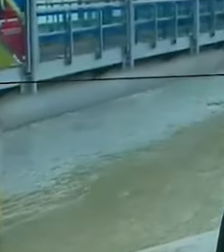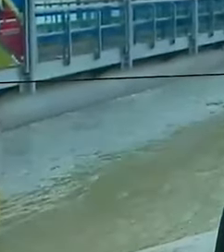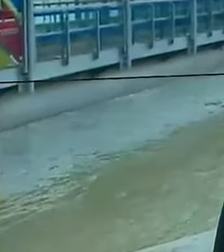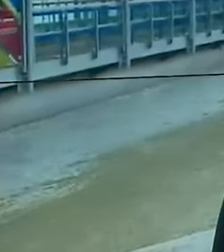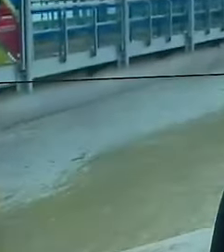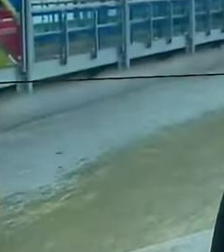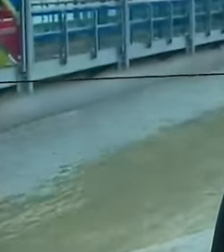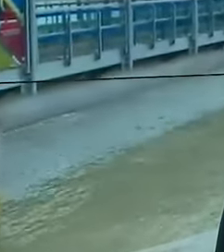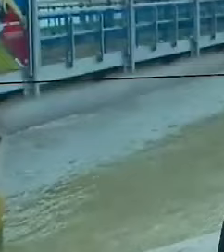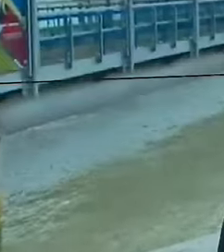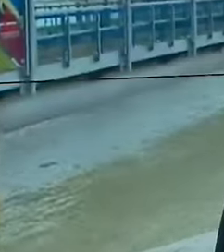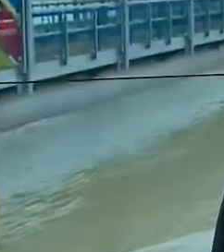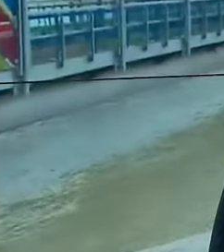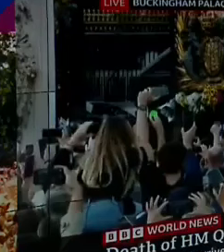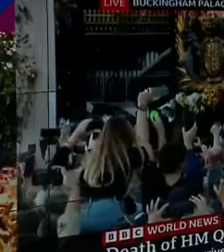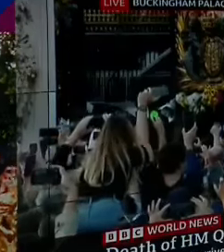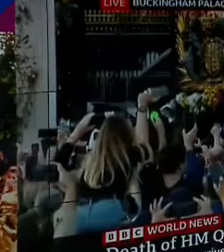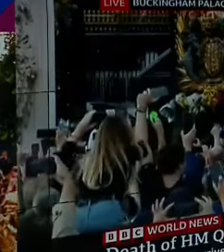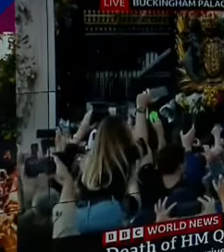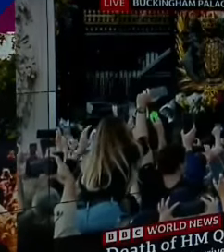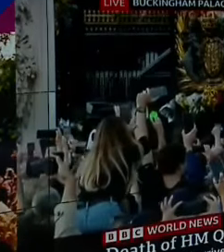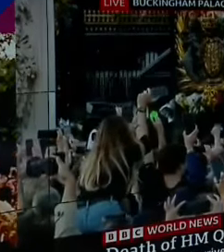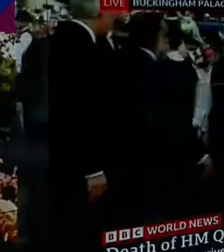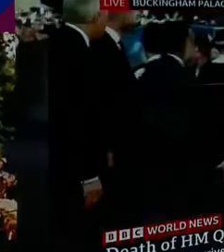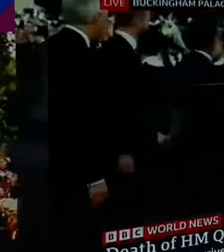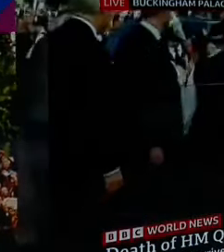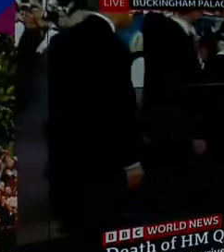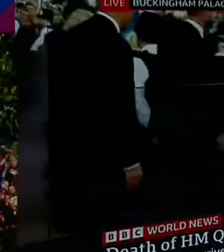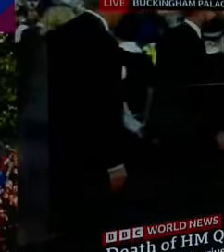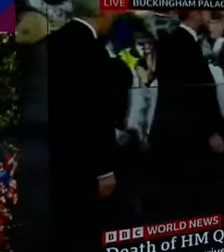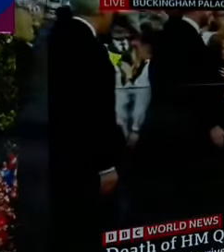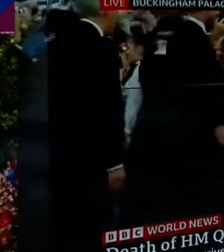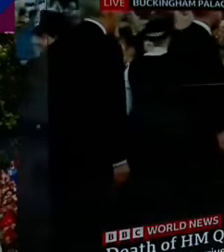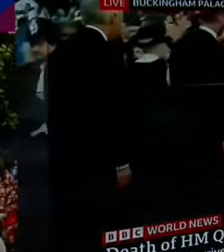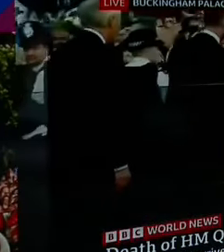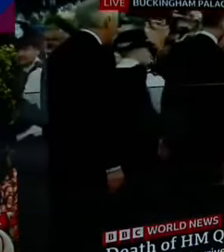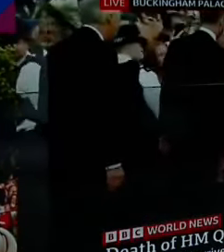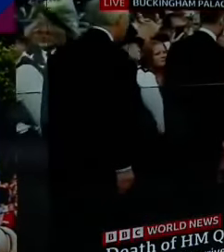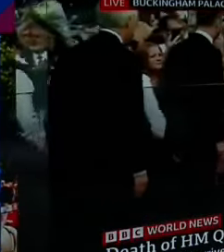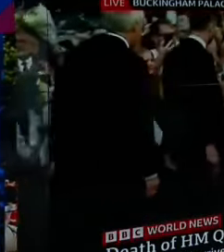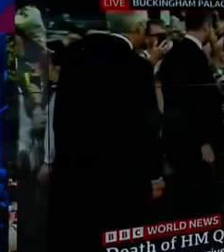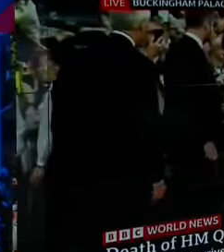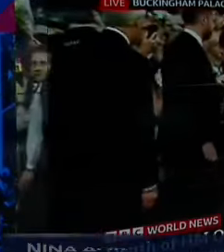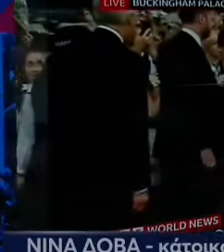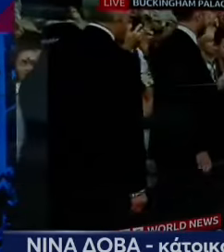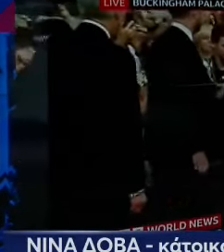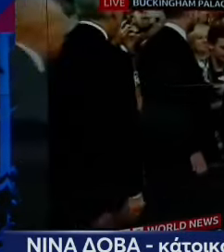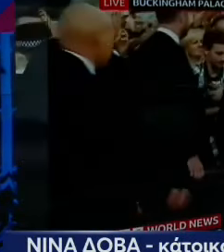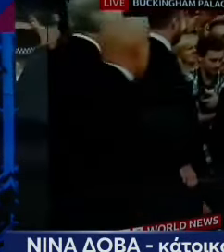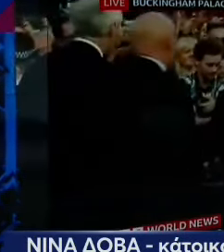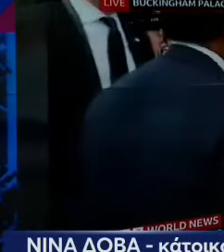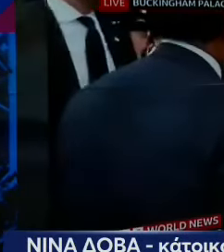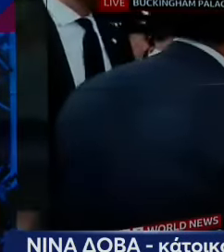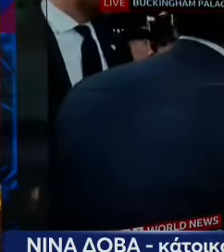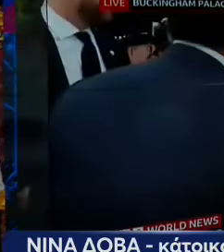θανάτου της Βασίλισσας. Κυρία Δόβα, καλησπέρα. Επειδή ζείτε εκεί στο Λονδίνο, περισσότερο να μας μεταφέρετε το κλίμα, τις